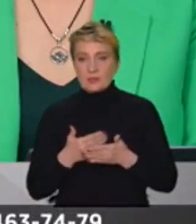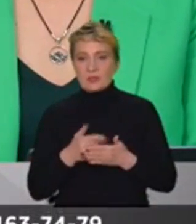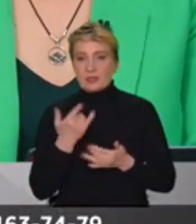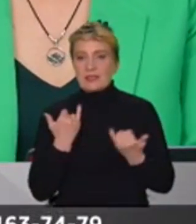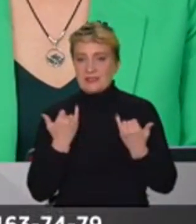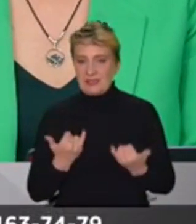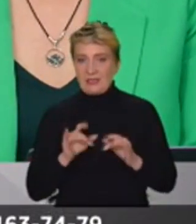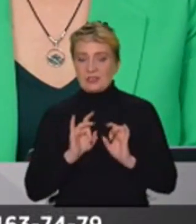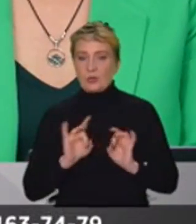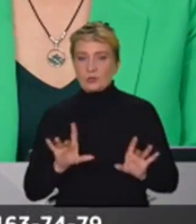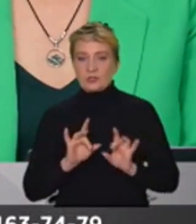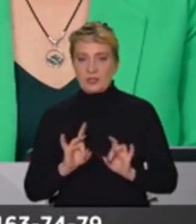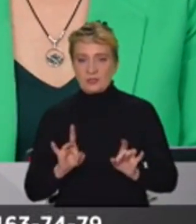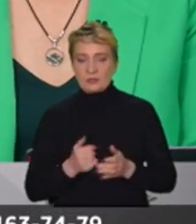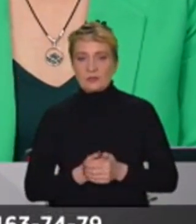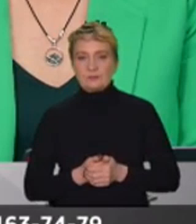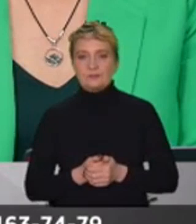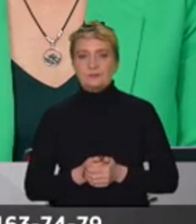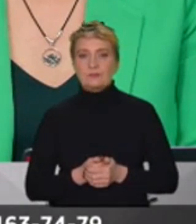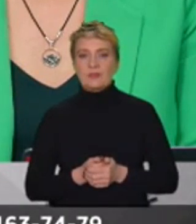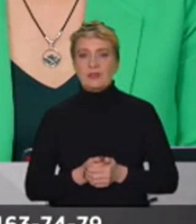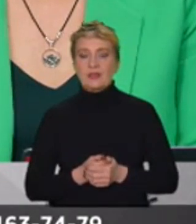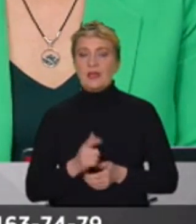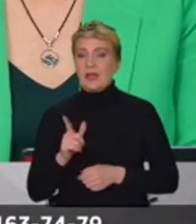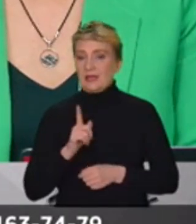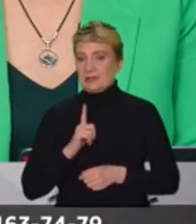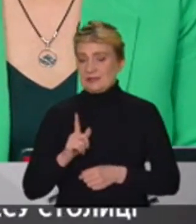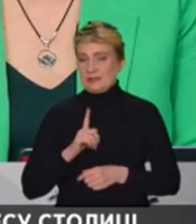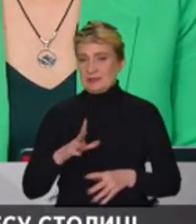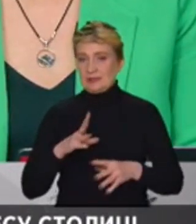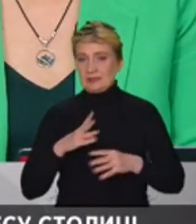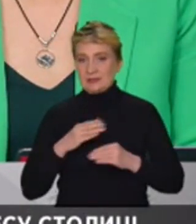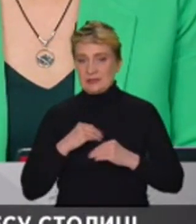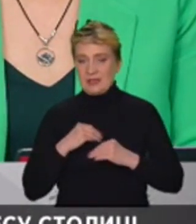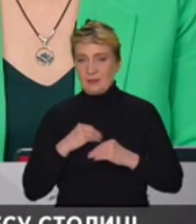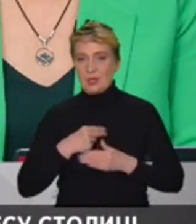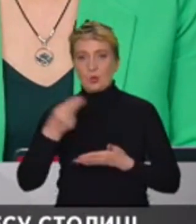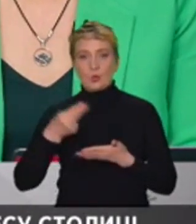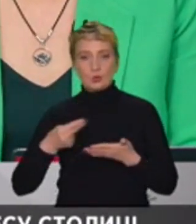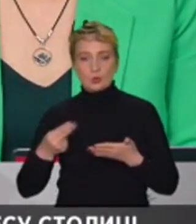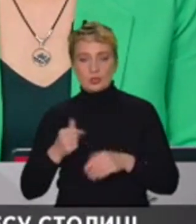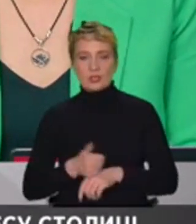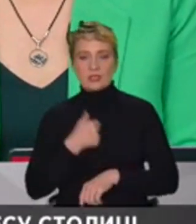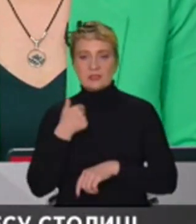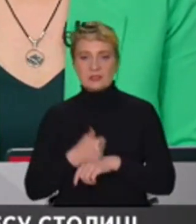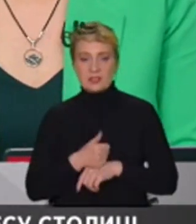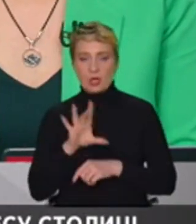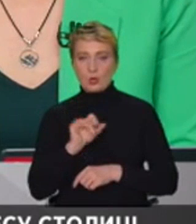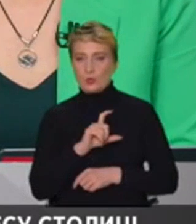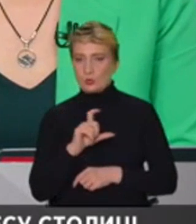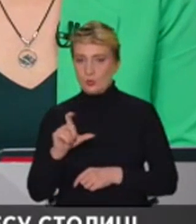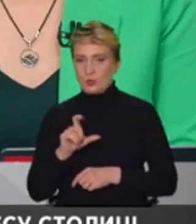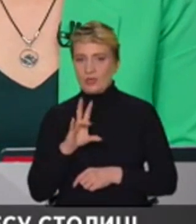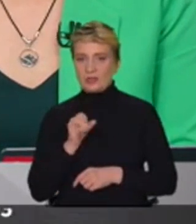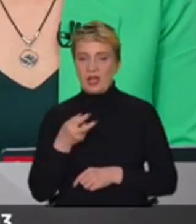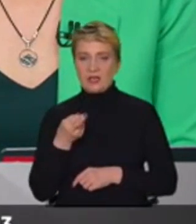це розкажуть. З нами на зв'язку Анастасія, художниця і засновниця руху Thor Only Fans, і